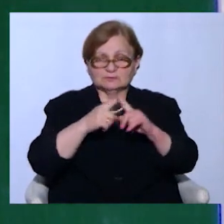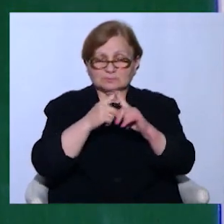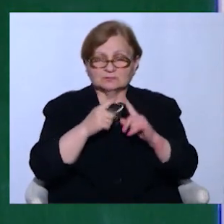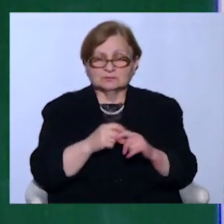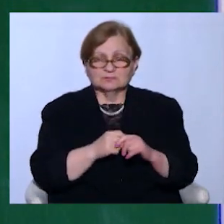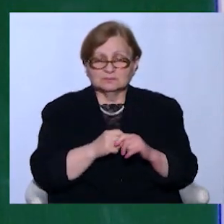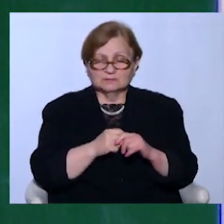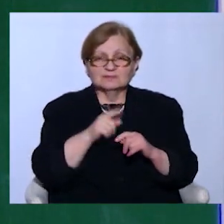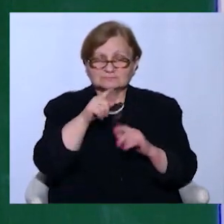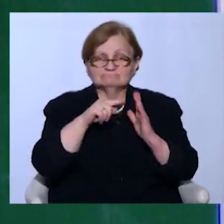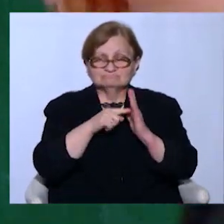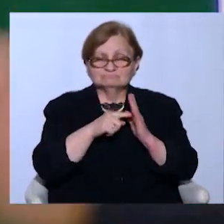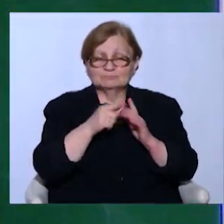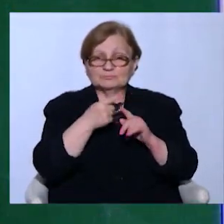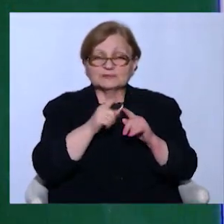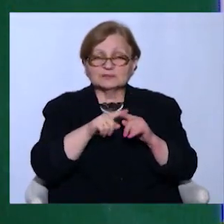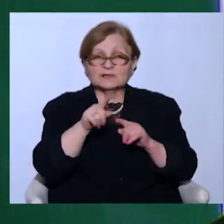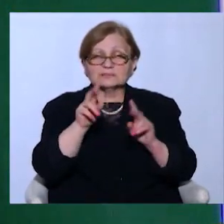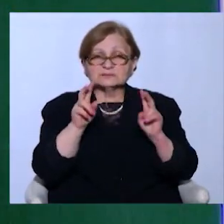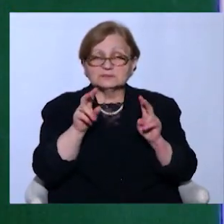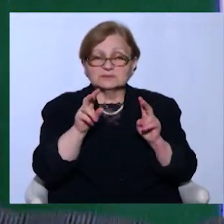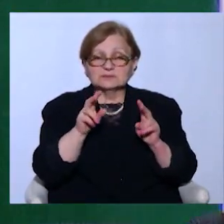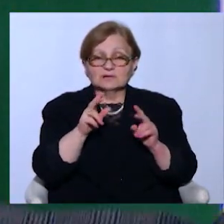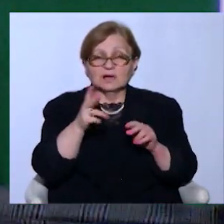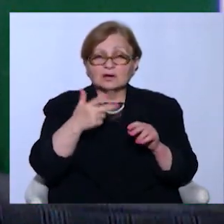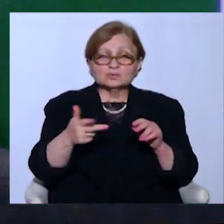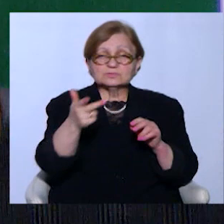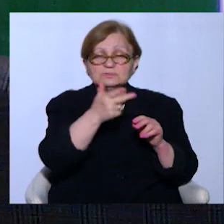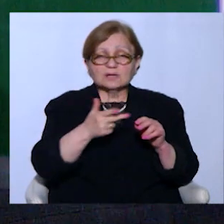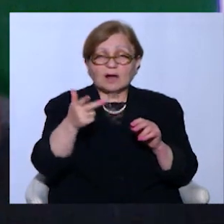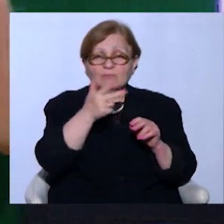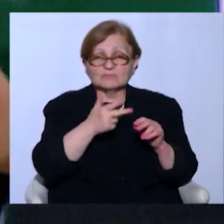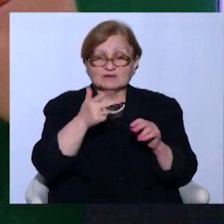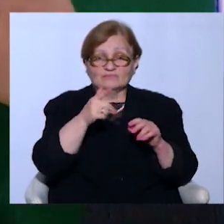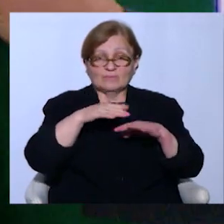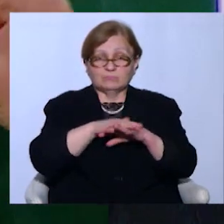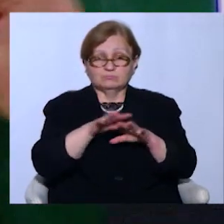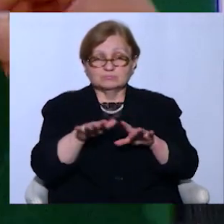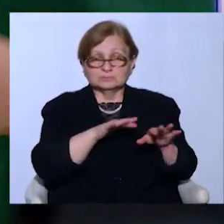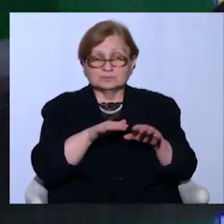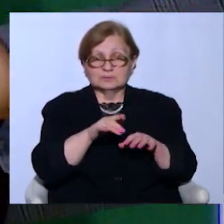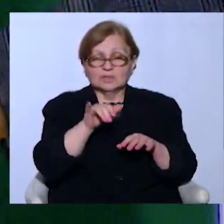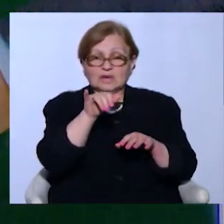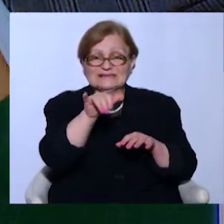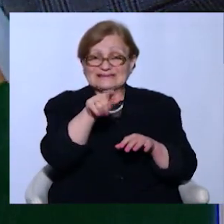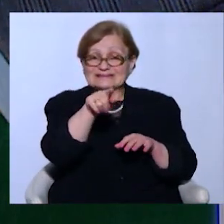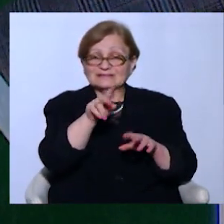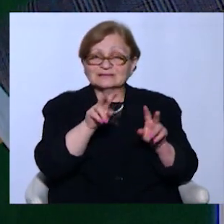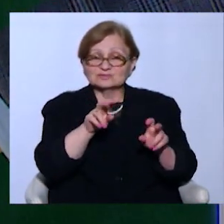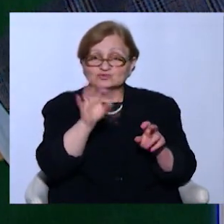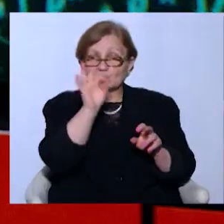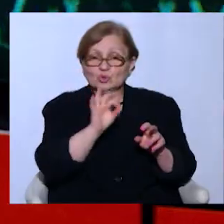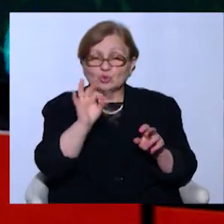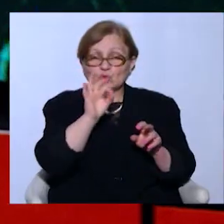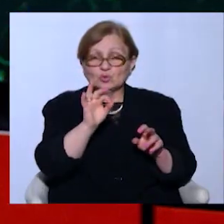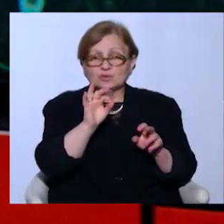იგი გასა გადაკვეთის წერტილი, რაც იმის მანიშნებელია, რომ სამივე ამ ფუნქციისთვის y-ის მნიშვნელობა 0-ისთვის